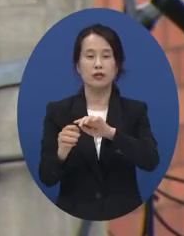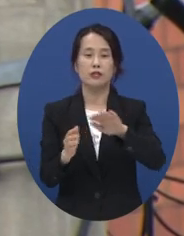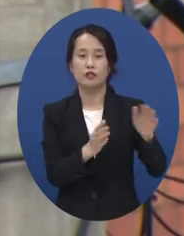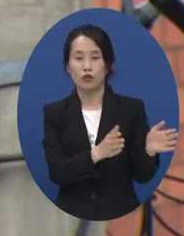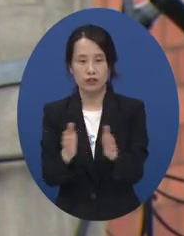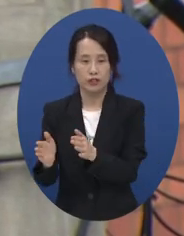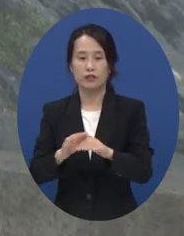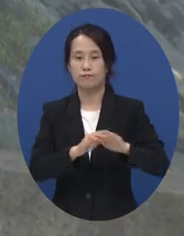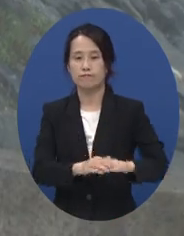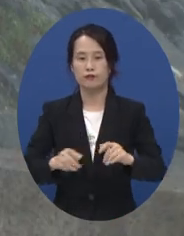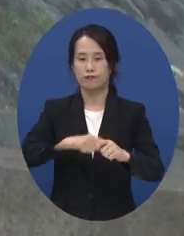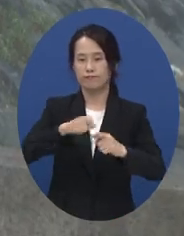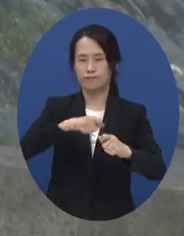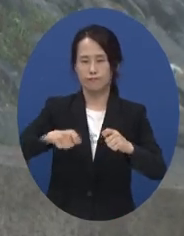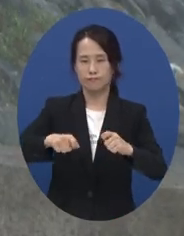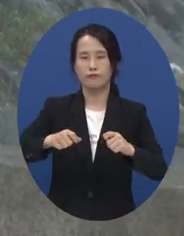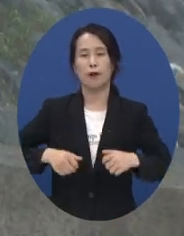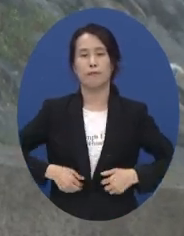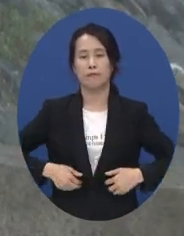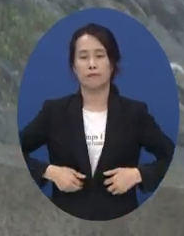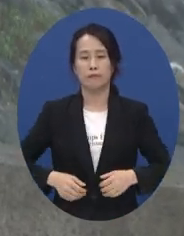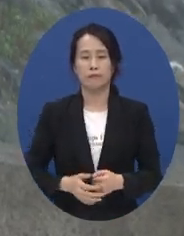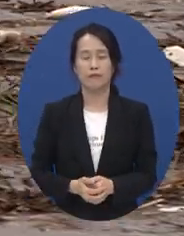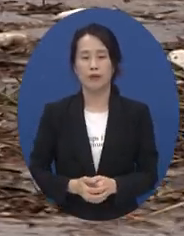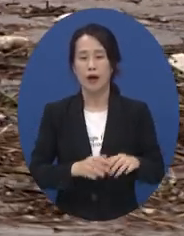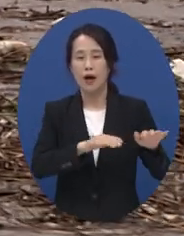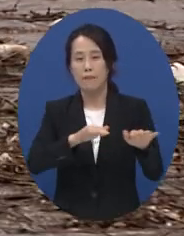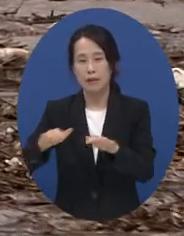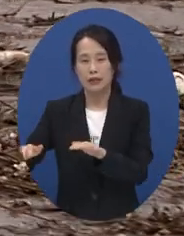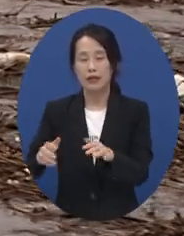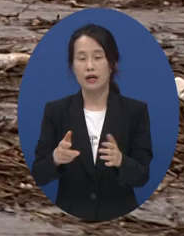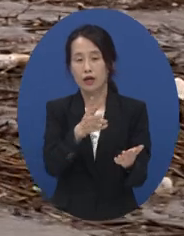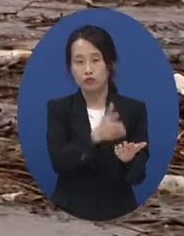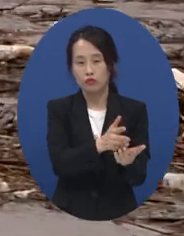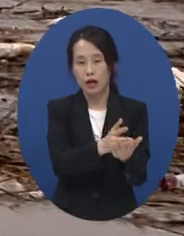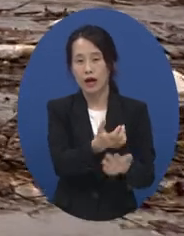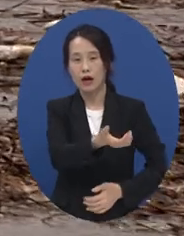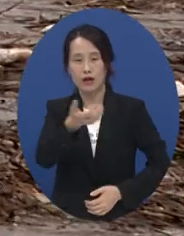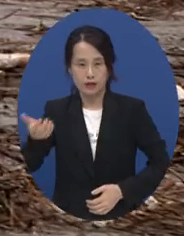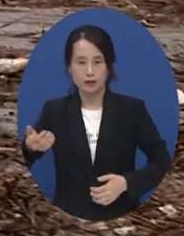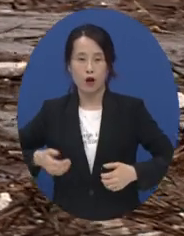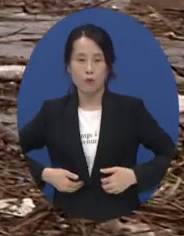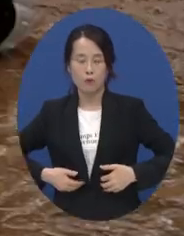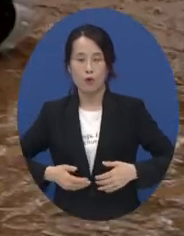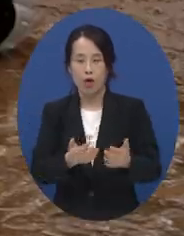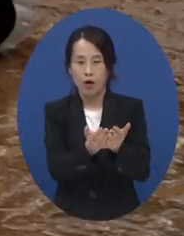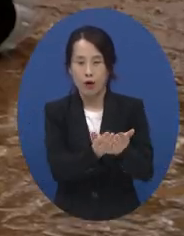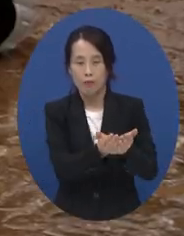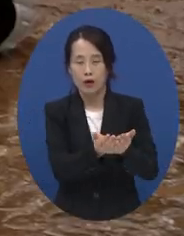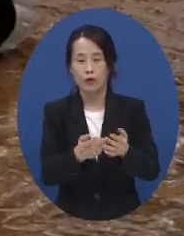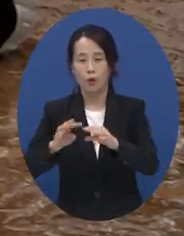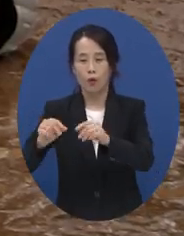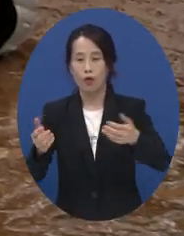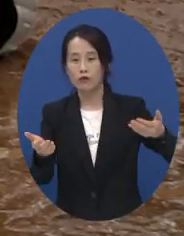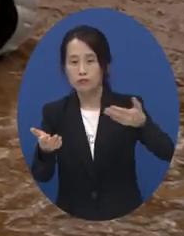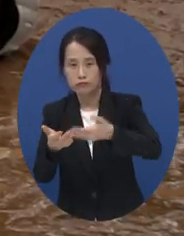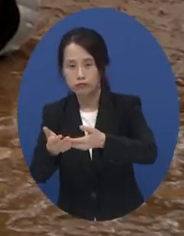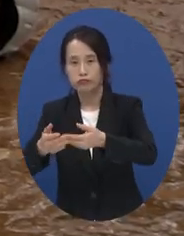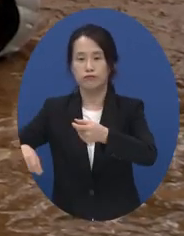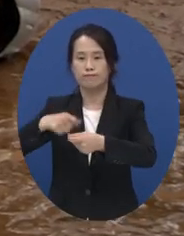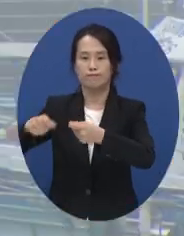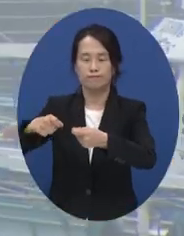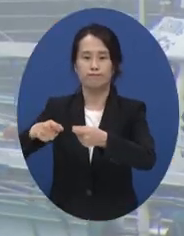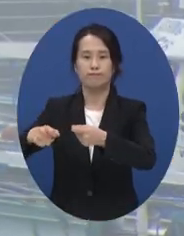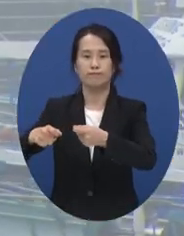바람에 날아가지 않도록 단단히 고정해야 합니다 바닷가 등의 세워진 차량은 이동 주차하고 선박도 육지로 인양 하거나